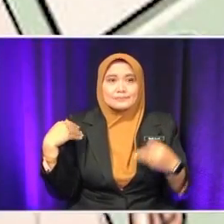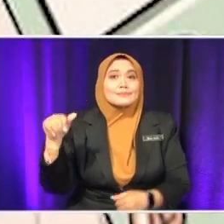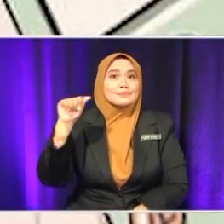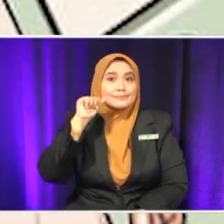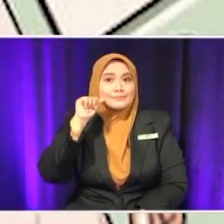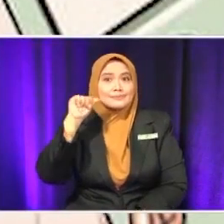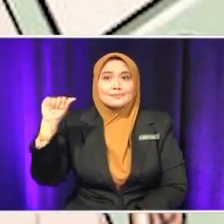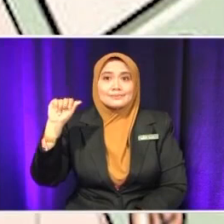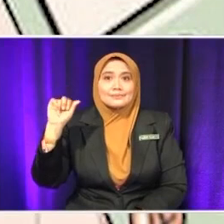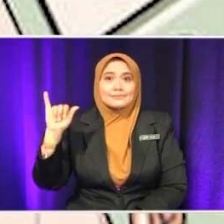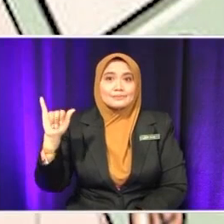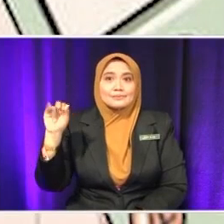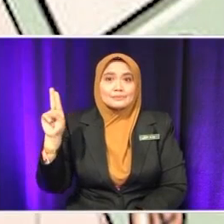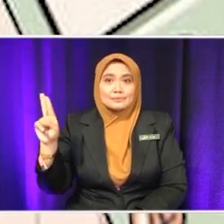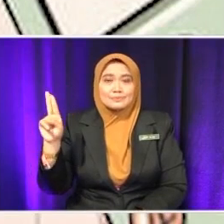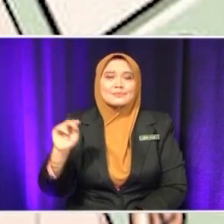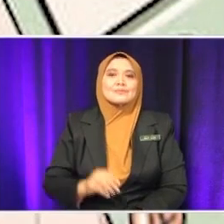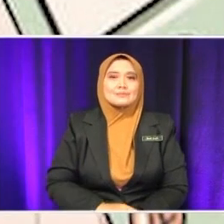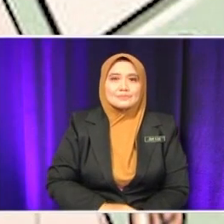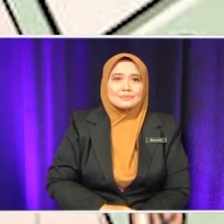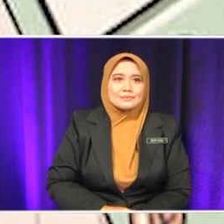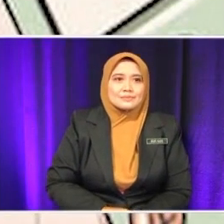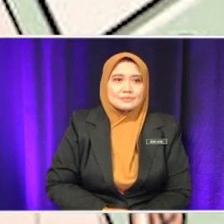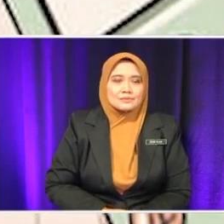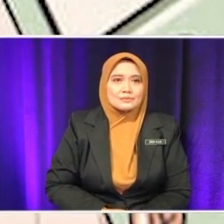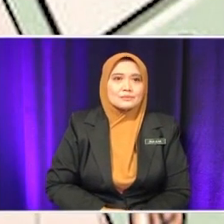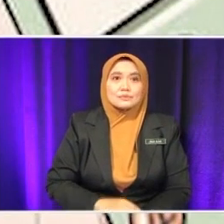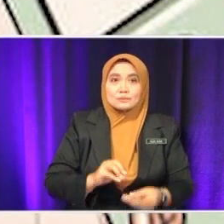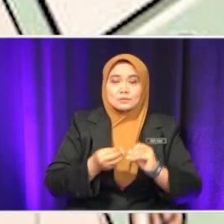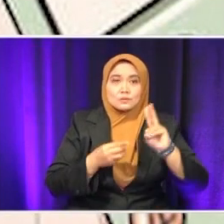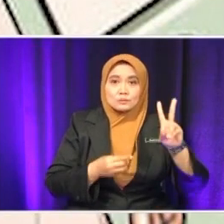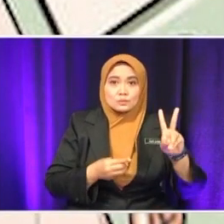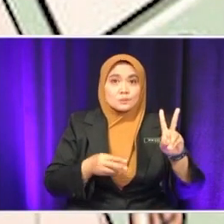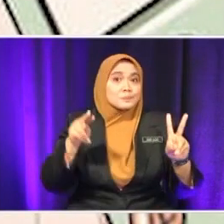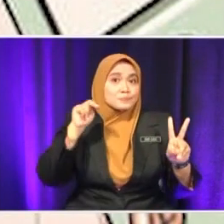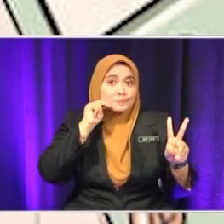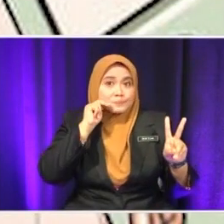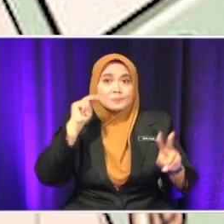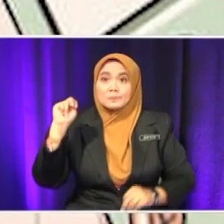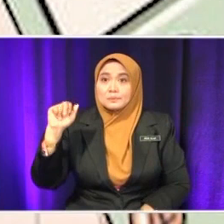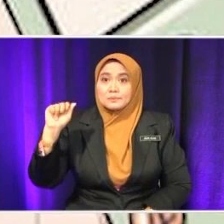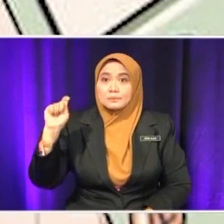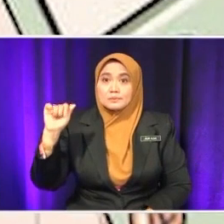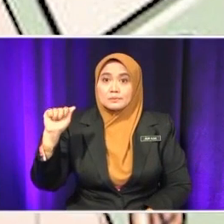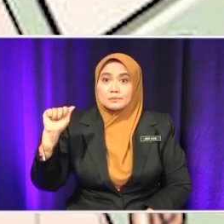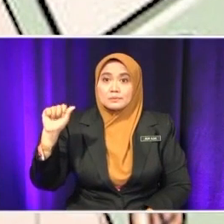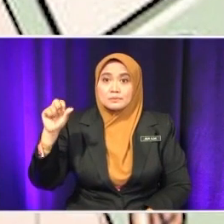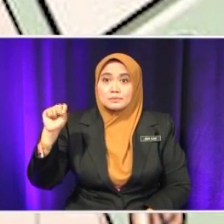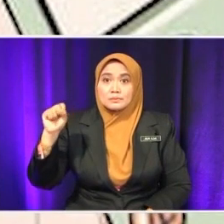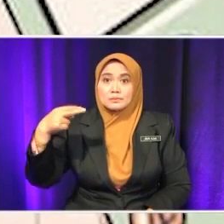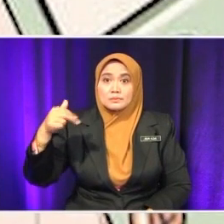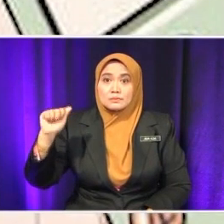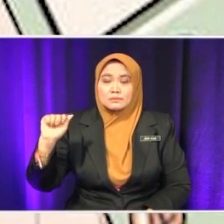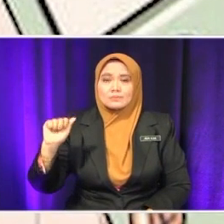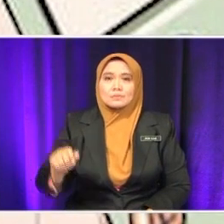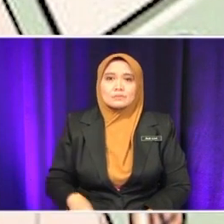situ. Hai Ayu, apa khabar? Okay. Dan kemudian kita ada Natasha. Hai Natasha. Lepas